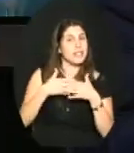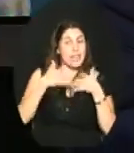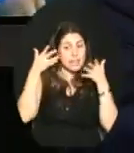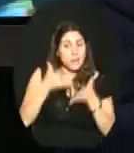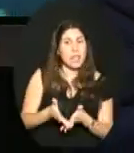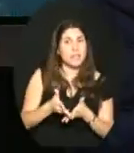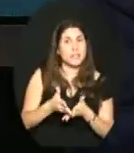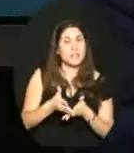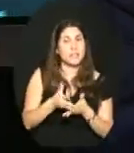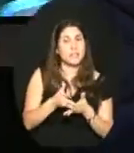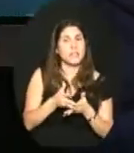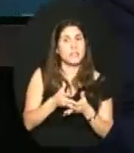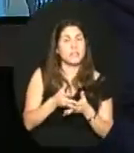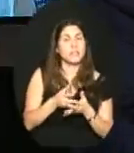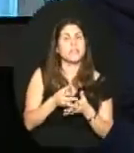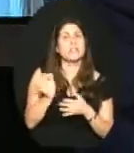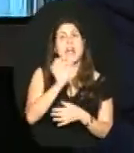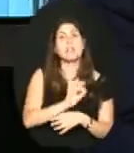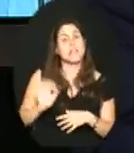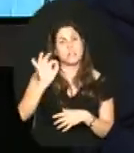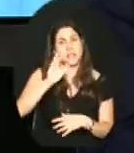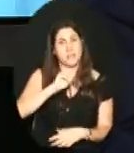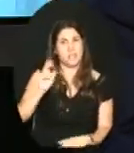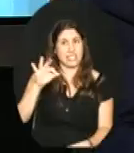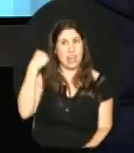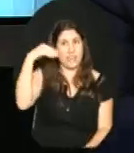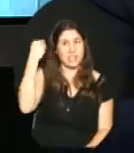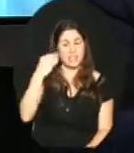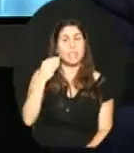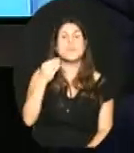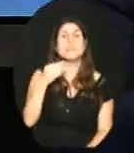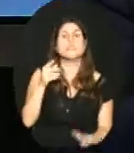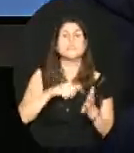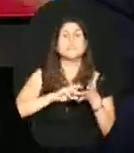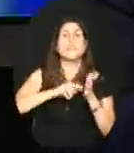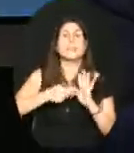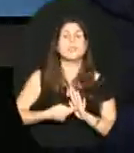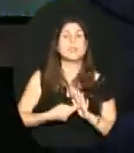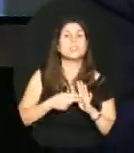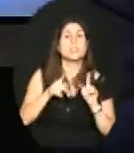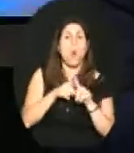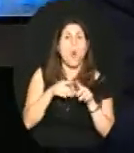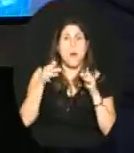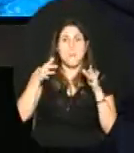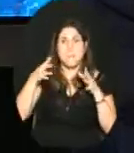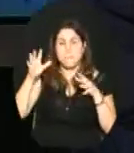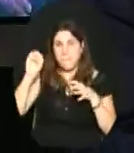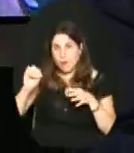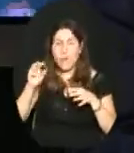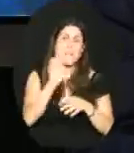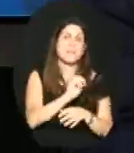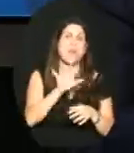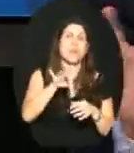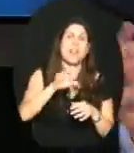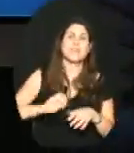אך ורק בגדול עדיין בעניין הפלסטינית-ישראלית, כמדיניות מקרו ומיקרו של המזרח